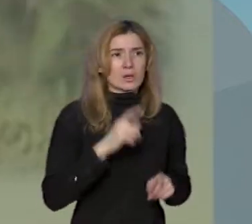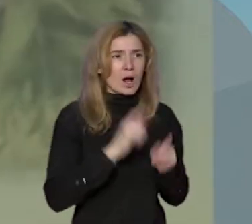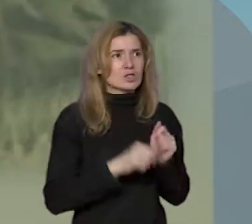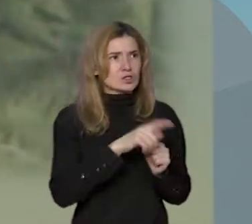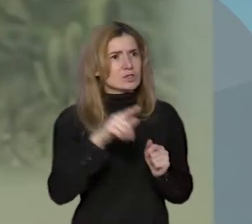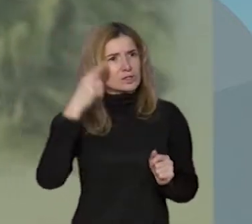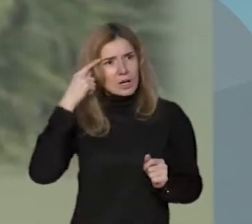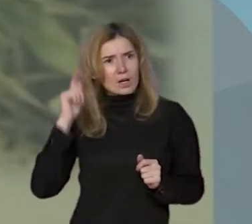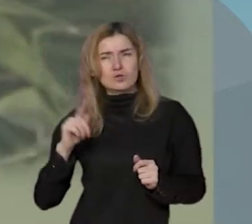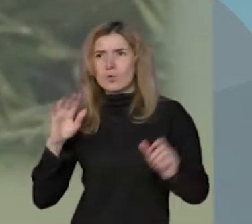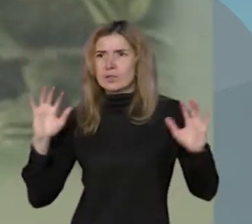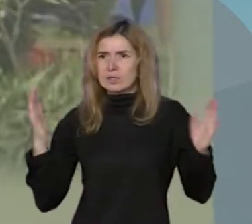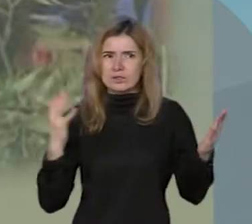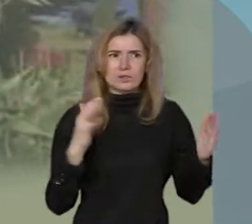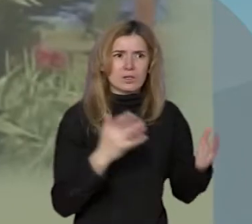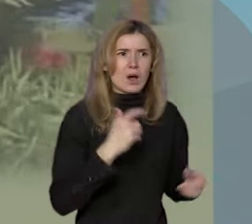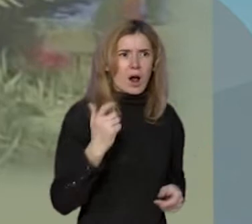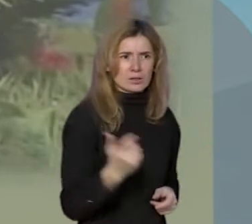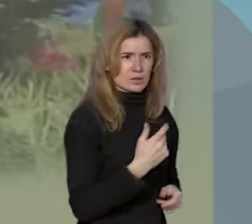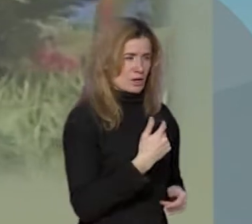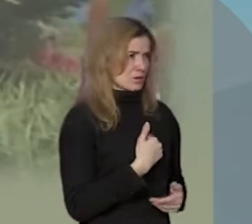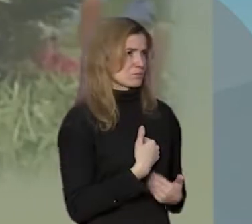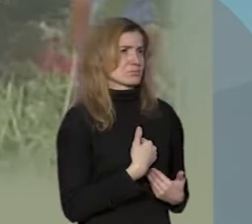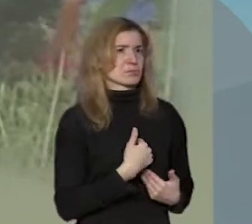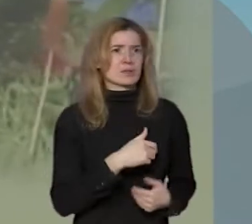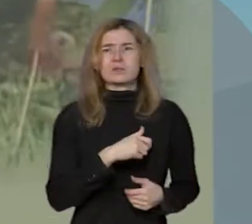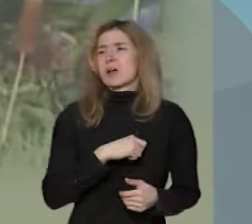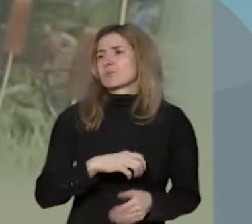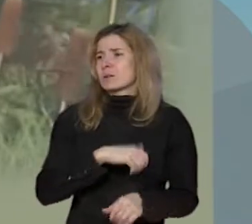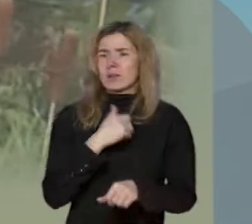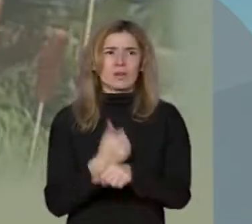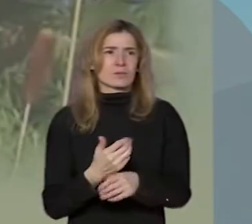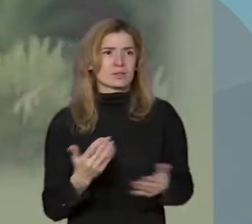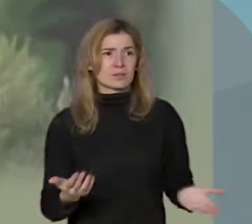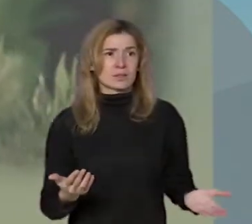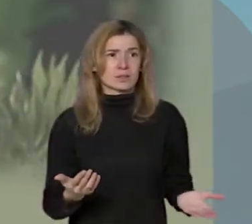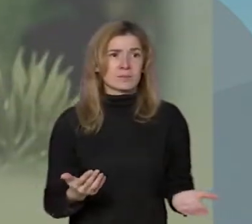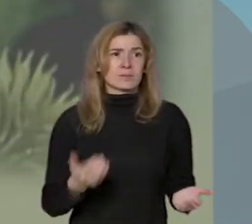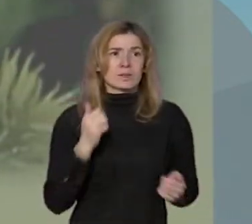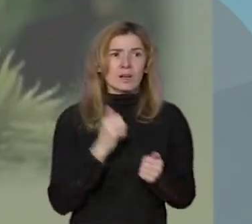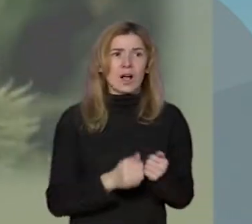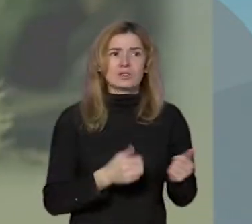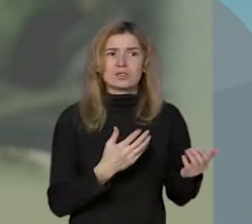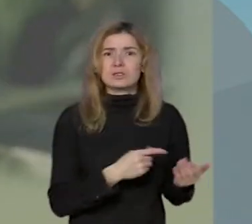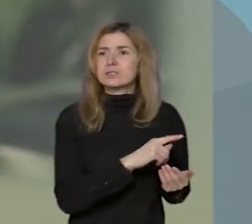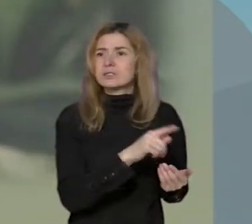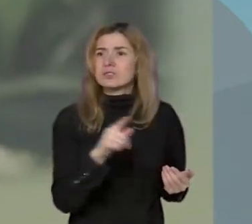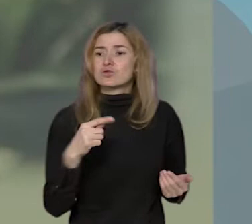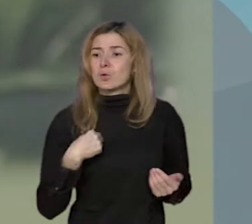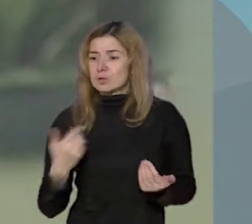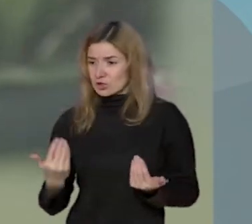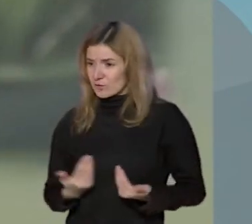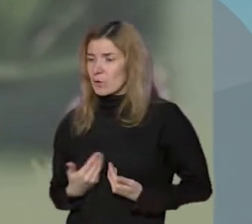каждый знает, что в лесу хозяин главный я. И каждый зверь,